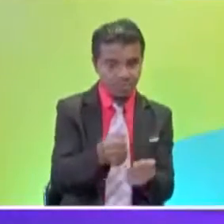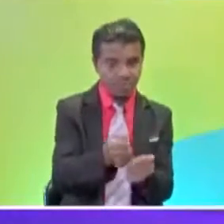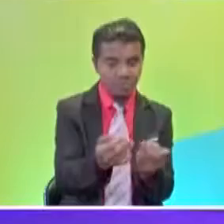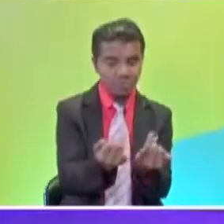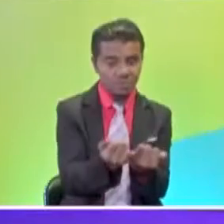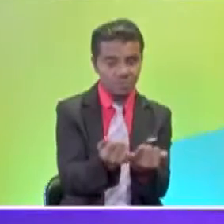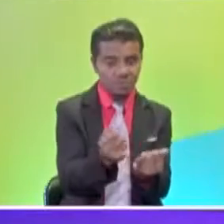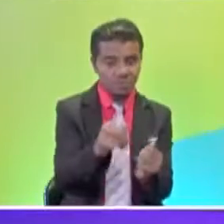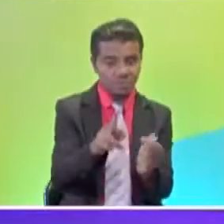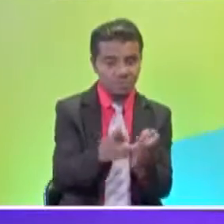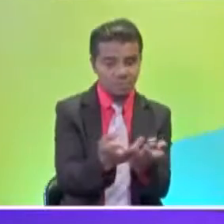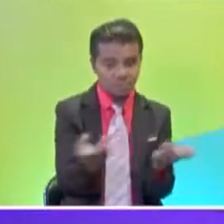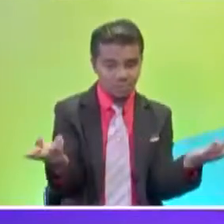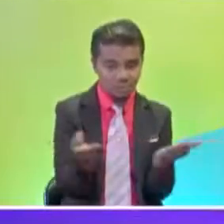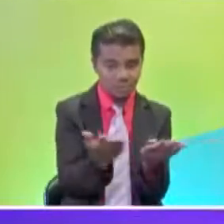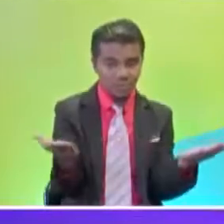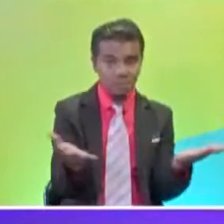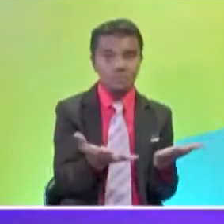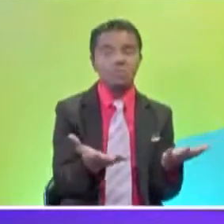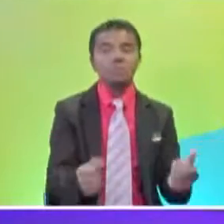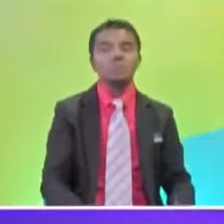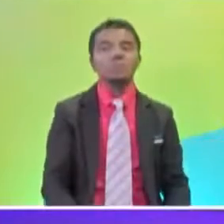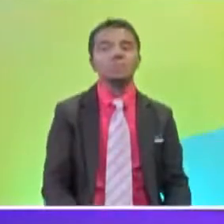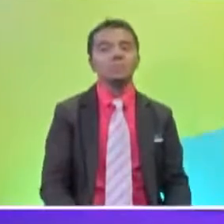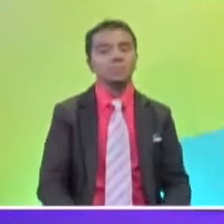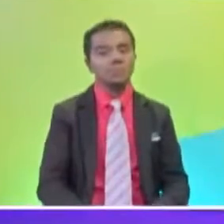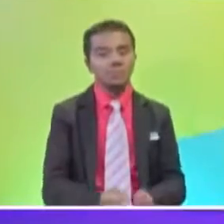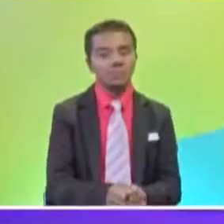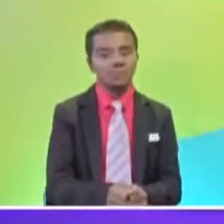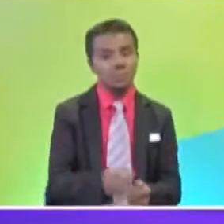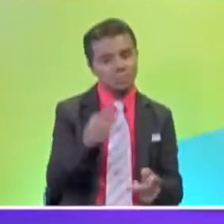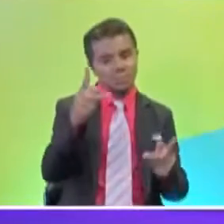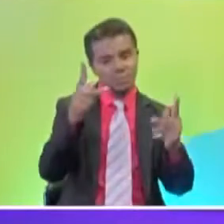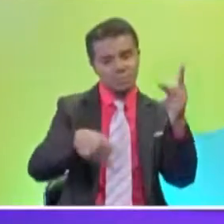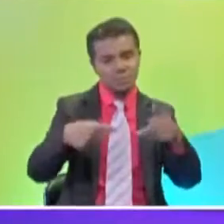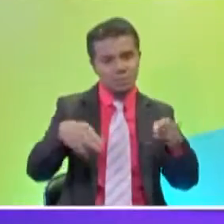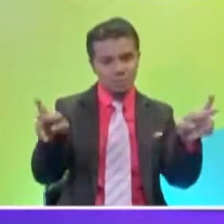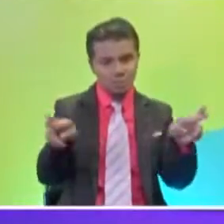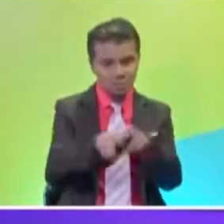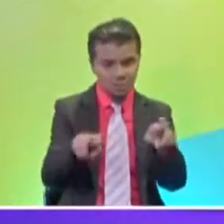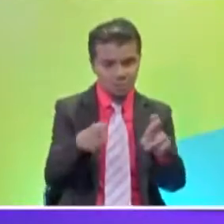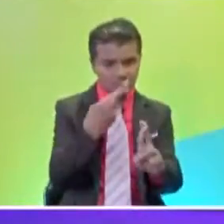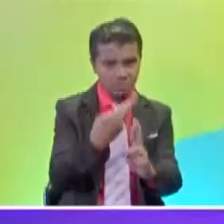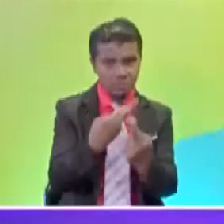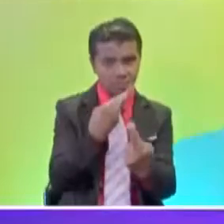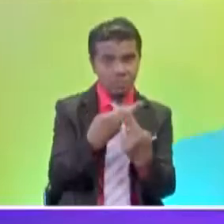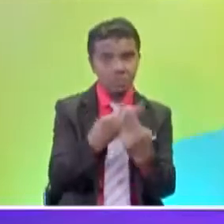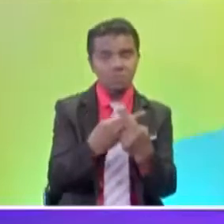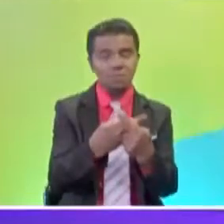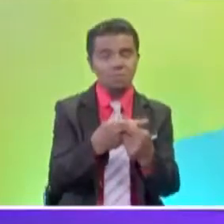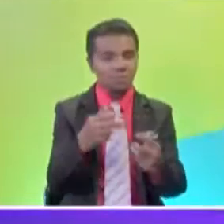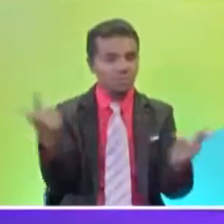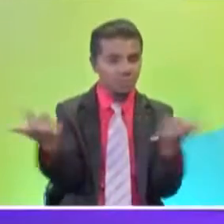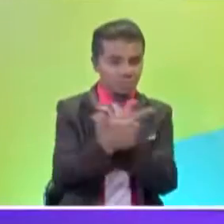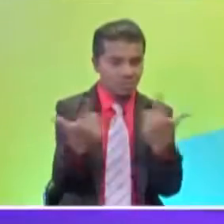supaya tak terlalu rapat. Kalau rapat sangat nanti... Jadi, dia akan bersaing untuk mendapatkan air, mendapatkan nutrien, baja. Oh, menarik,